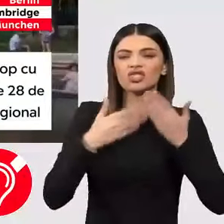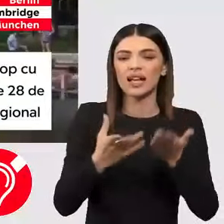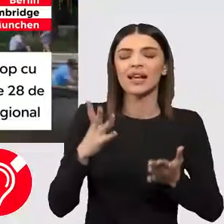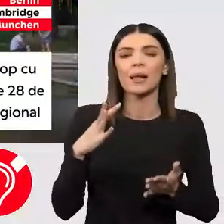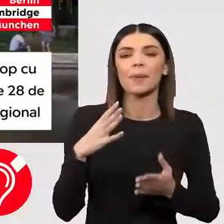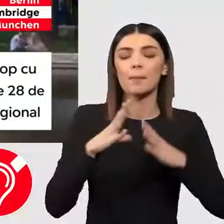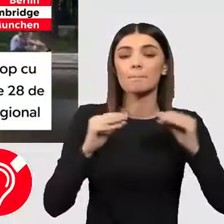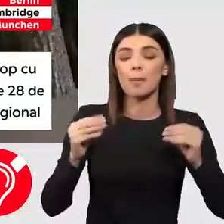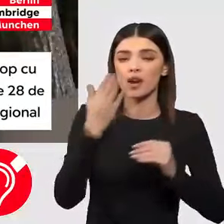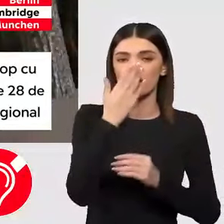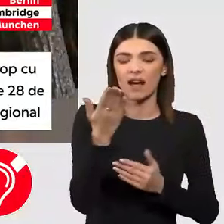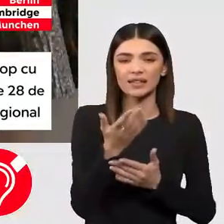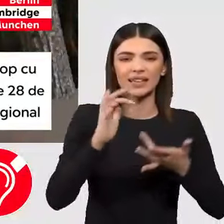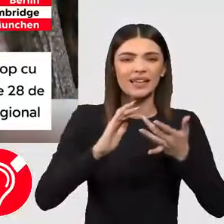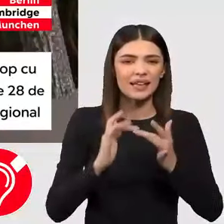ceea ce privește